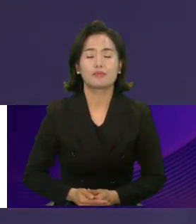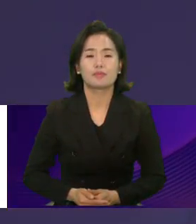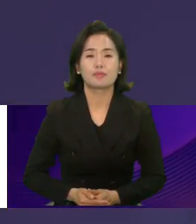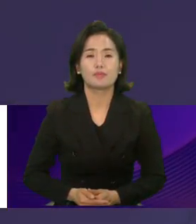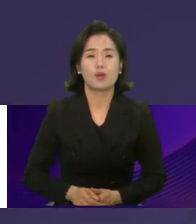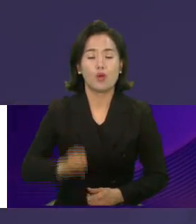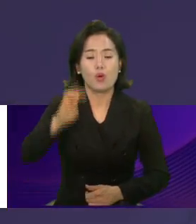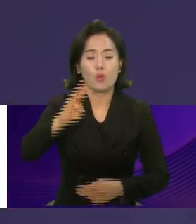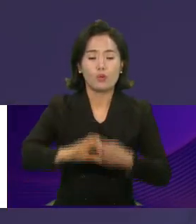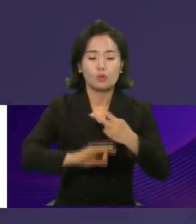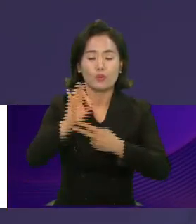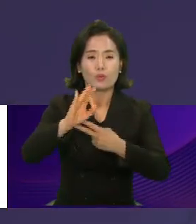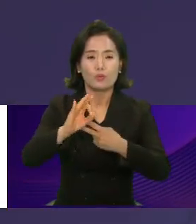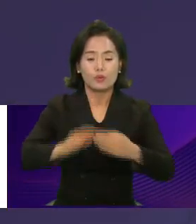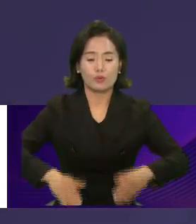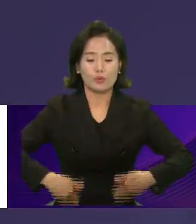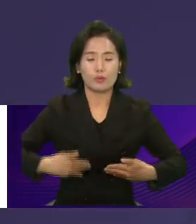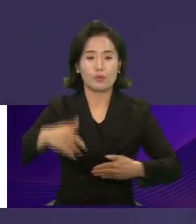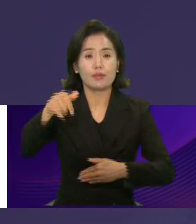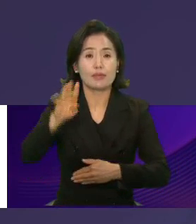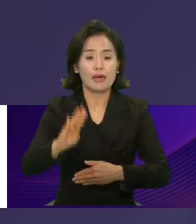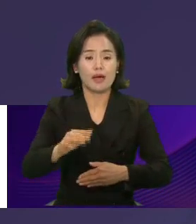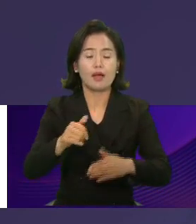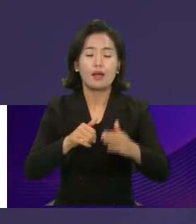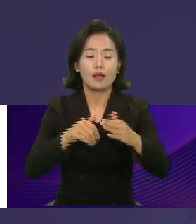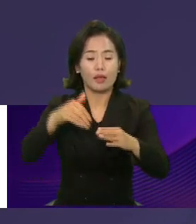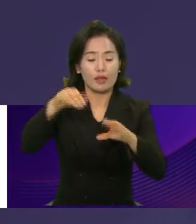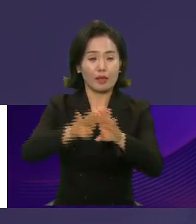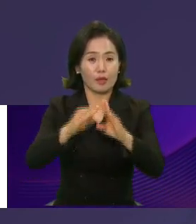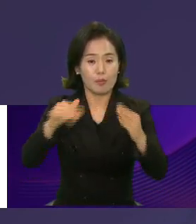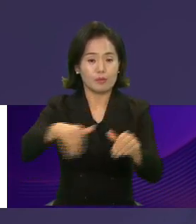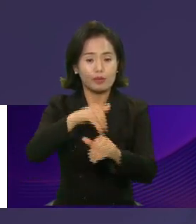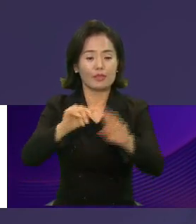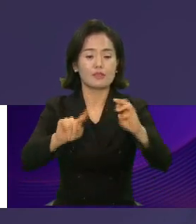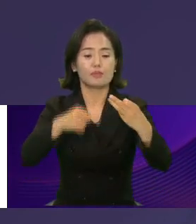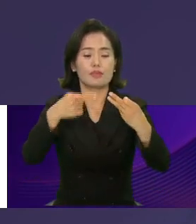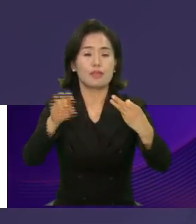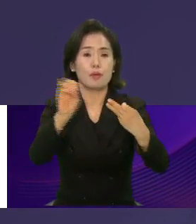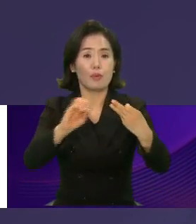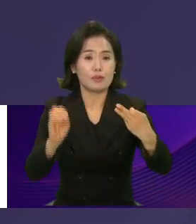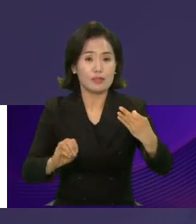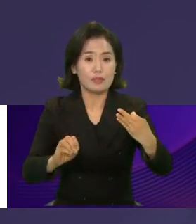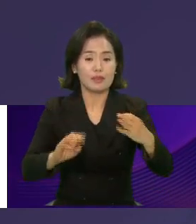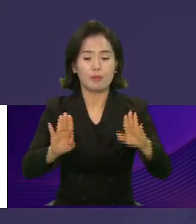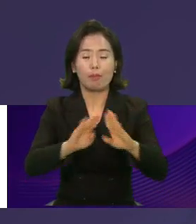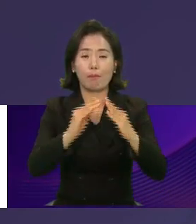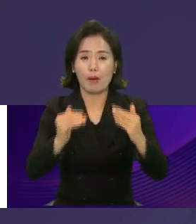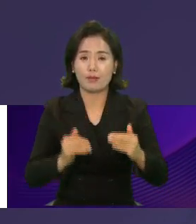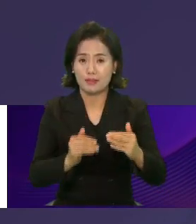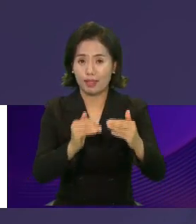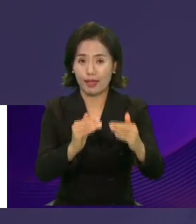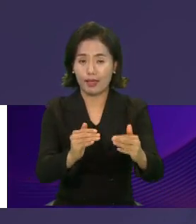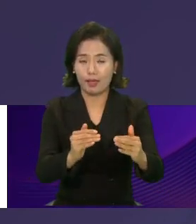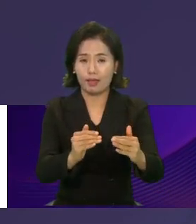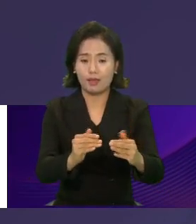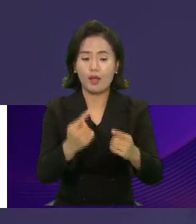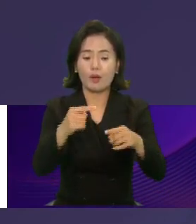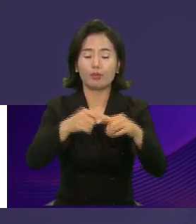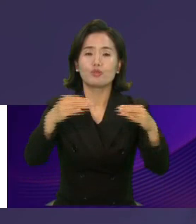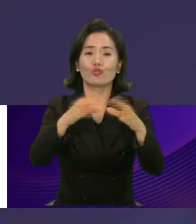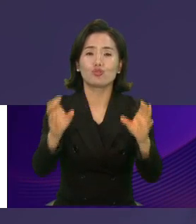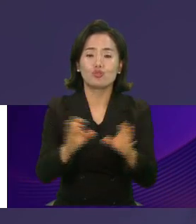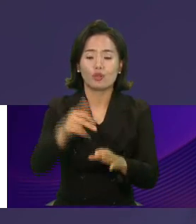먼저 광주 동구 남구 각 개표 상황 만나보겠습니다. 12.4% 현재 개표 진행됐고요.